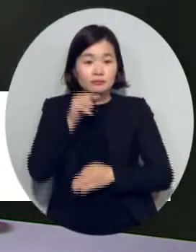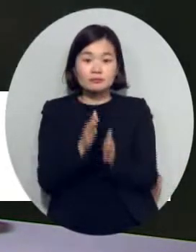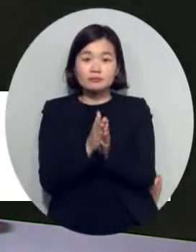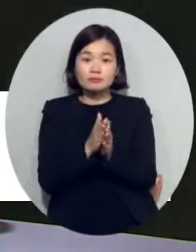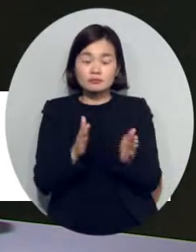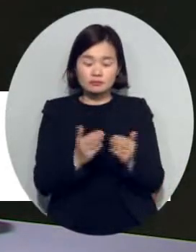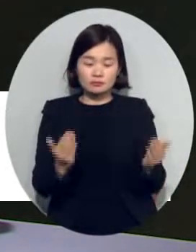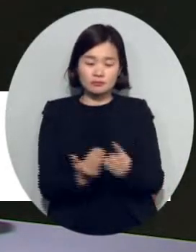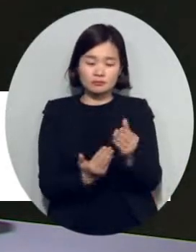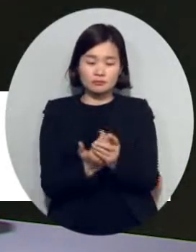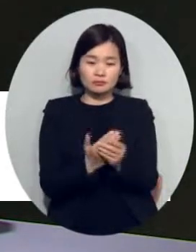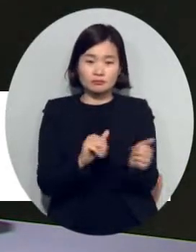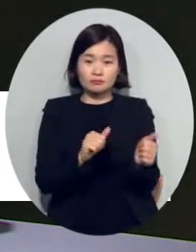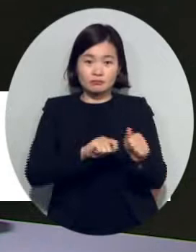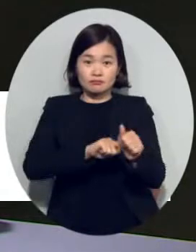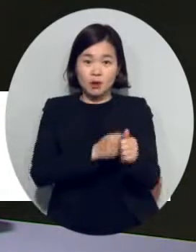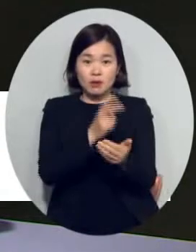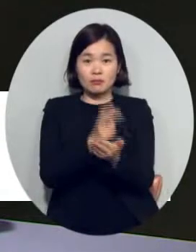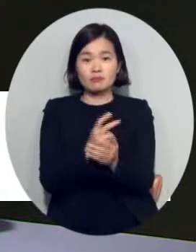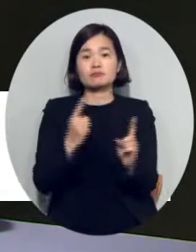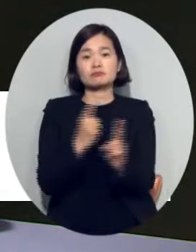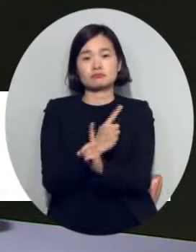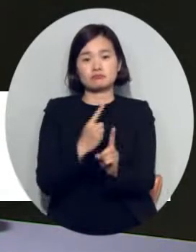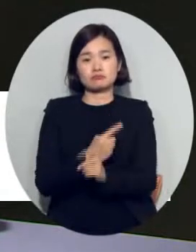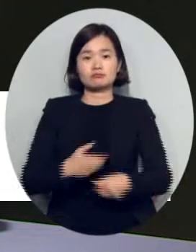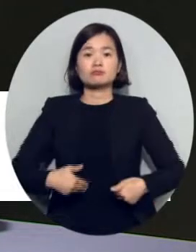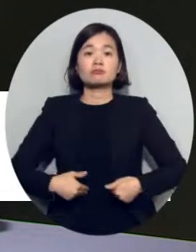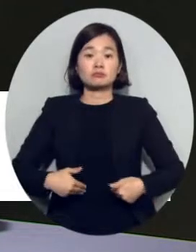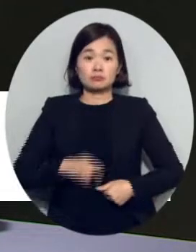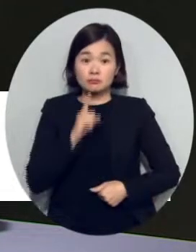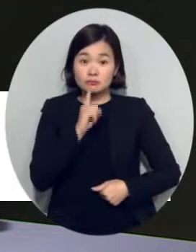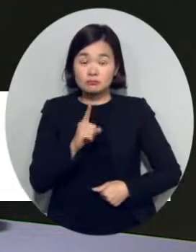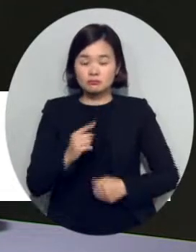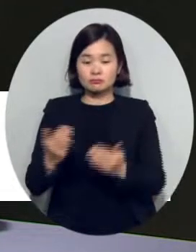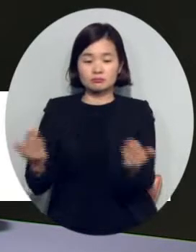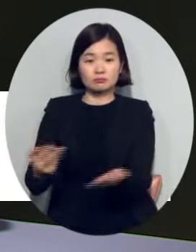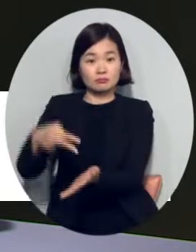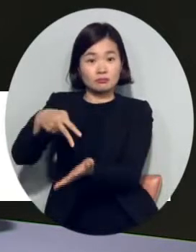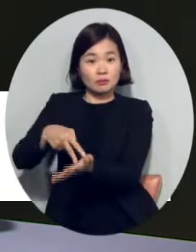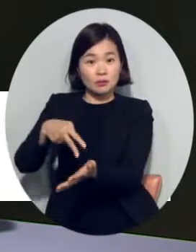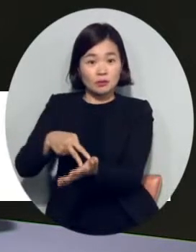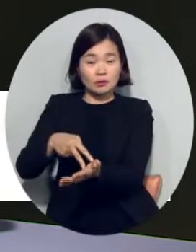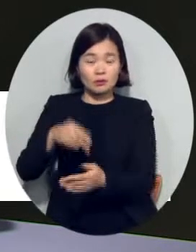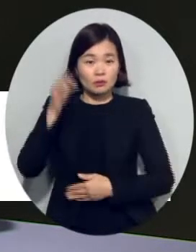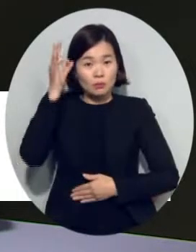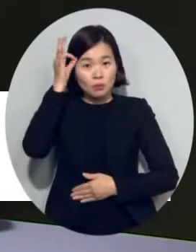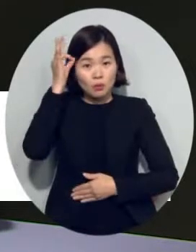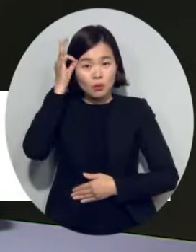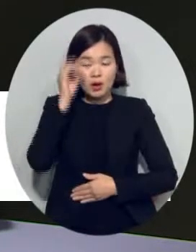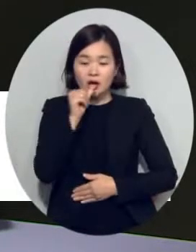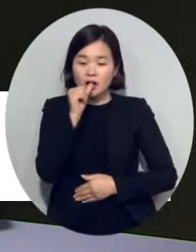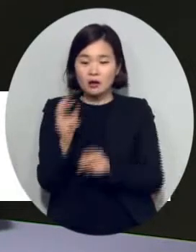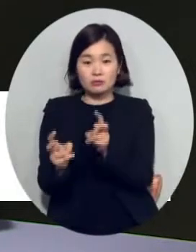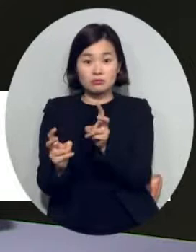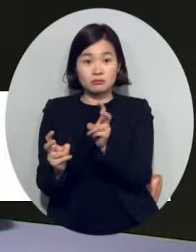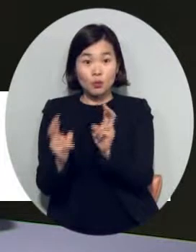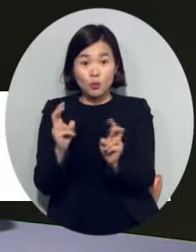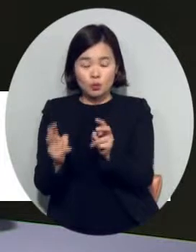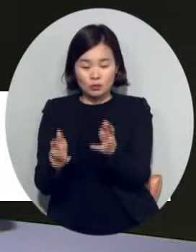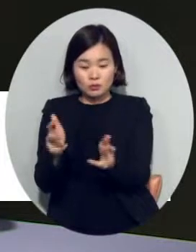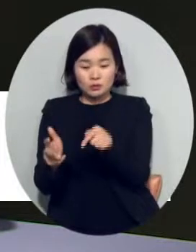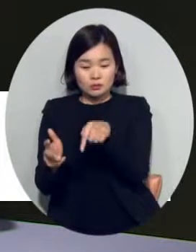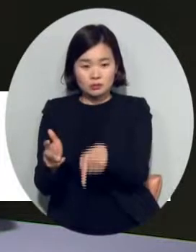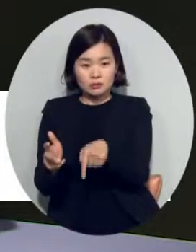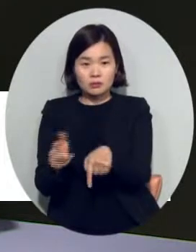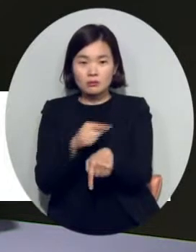제 처벌 법 개정이 필요하다고 지적했습니다 노동계에 선 포스코의 지주회사 전환이 중 대세 처벌법 을